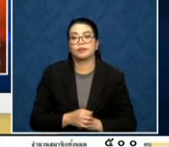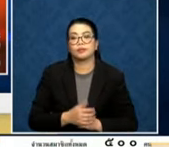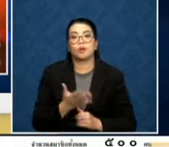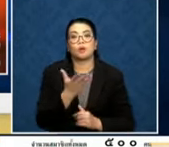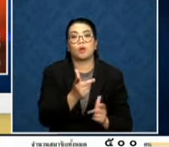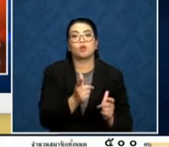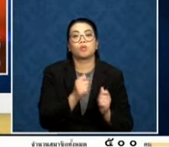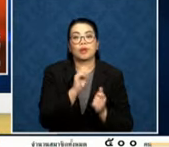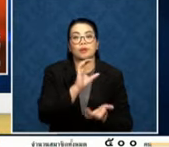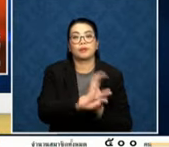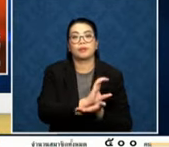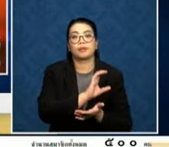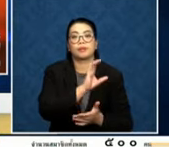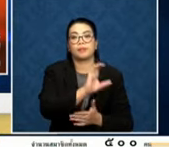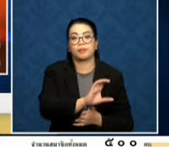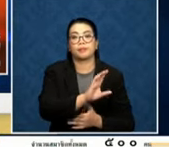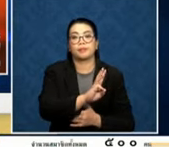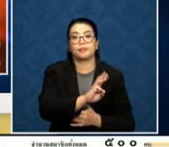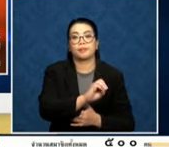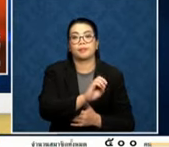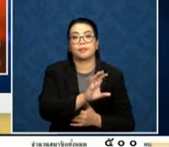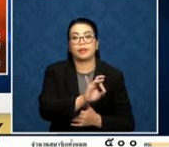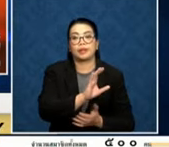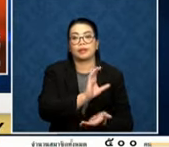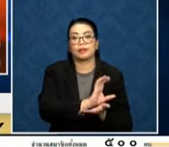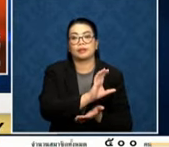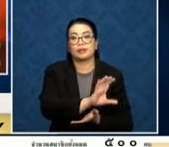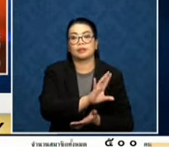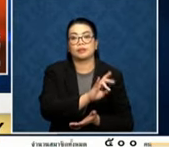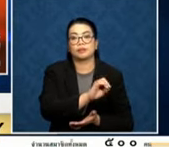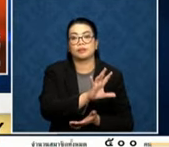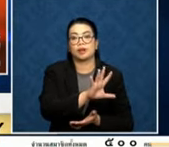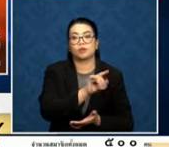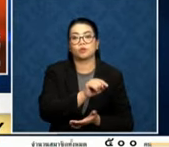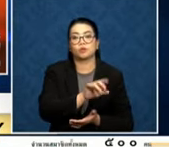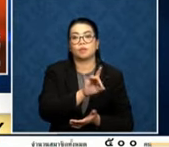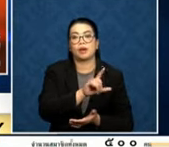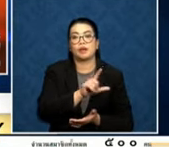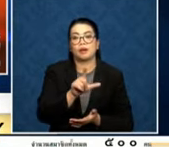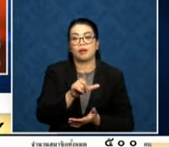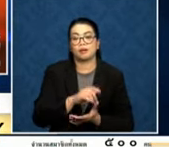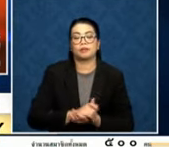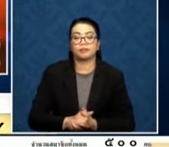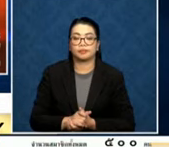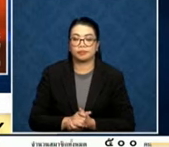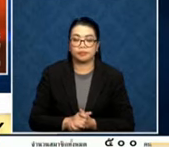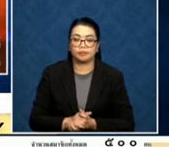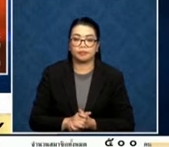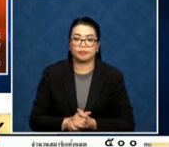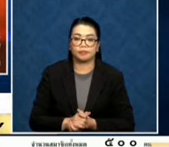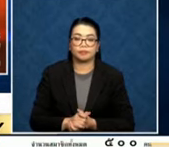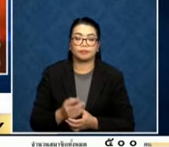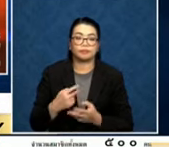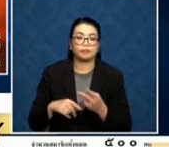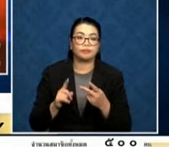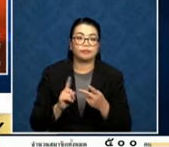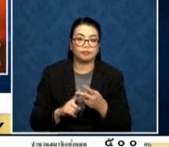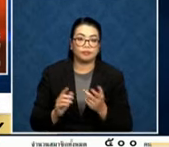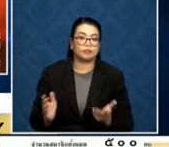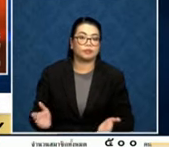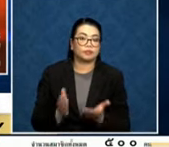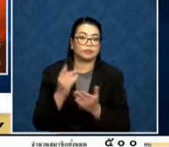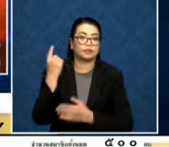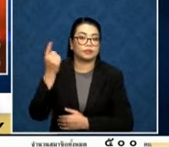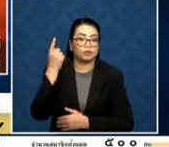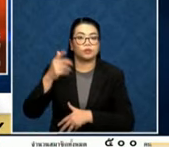อนุวัติงบประมาณในปี 68นี้ครับเพียงแค่ 75.8ล้านบาทอันที่ 2ครับการส่งเสริมการ